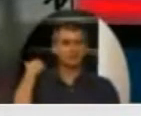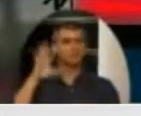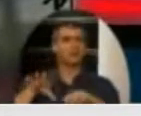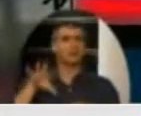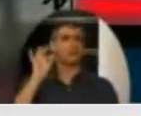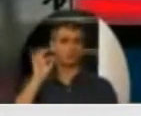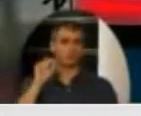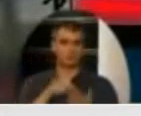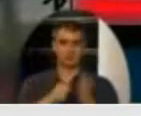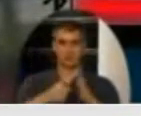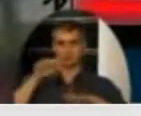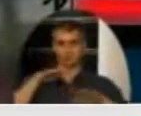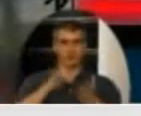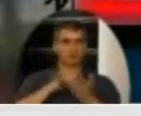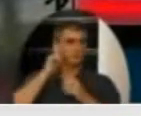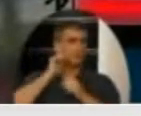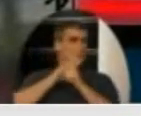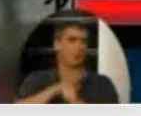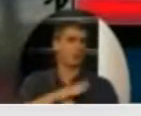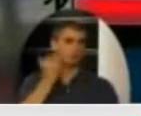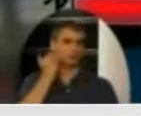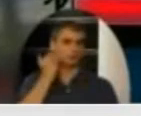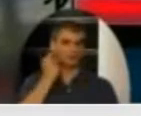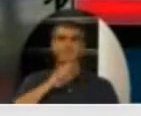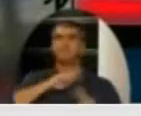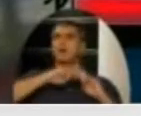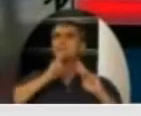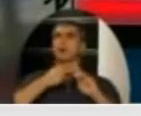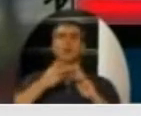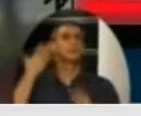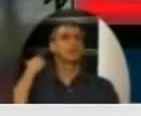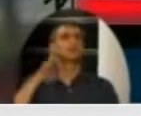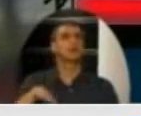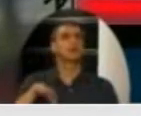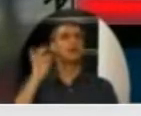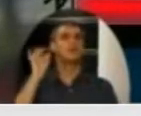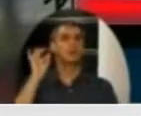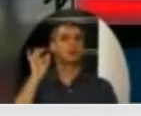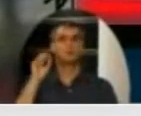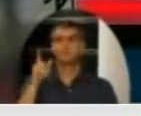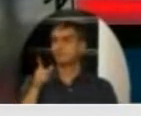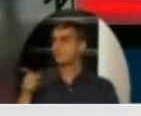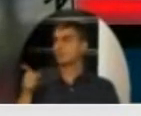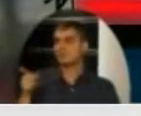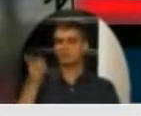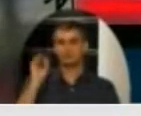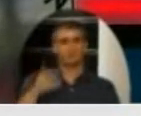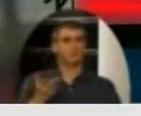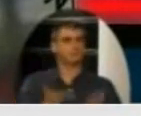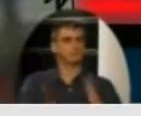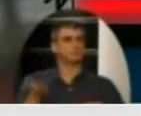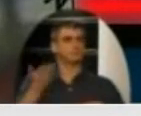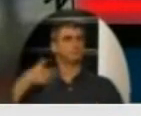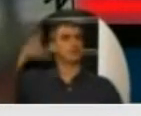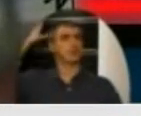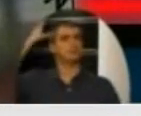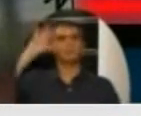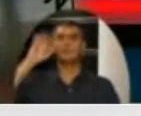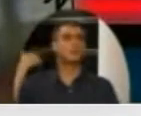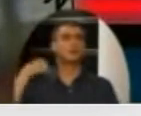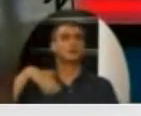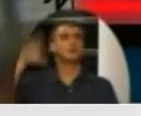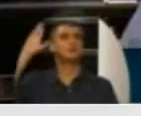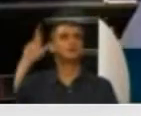לבחור, כיוון שראש הממשלה נתון בלחצים אמריקניים ובינלאומיים, אם היה צריך לבחור, ואתה היית זה שצריך להרים את היד, ועד מה היית